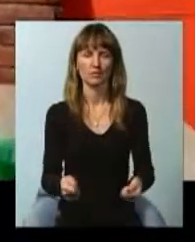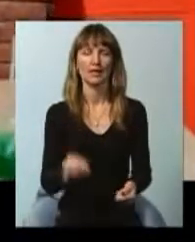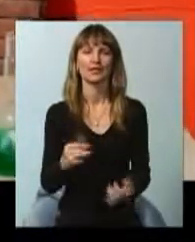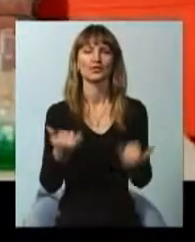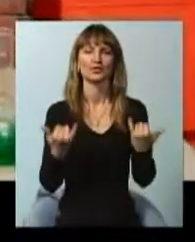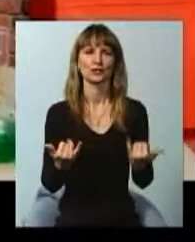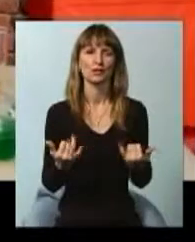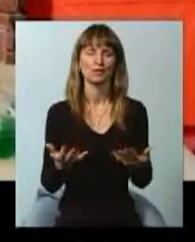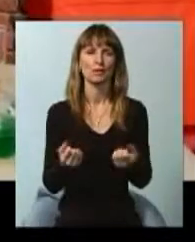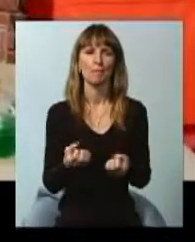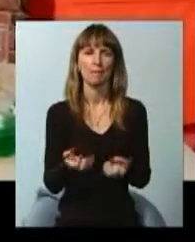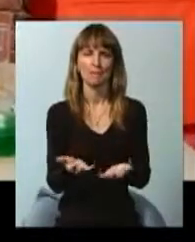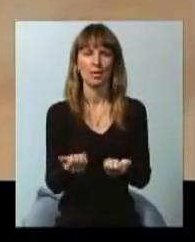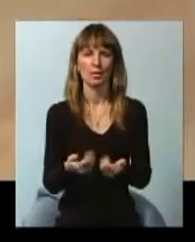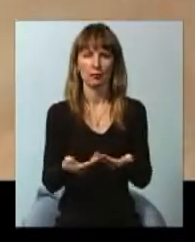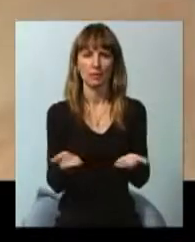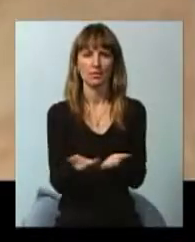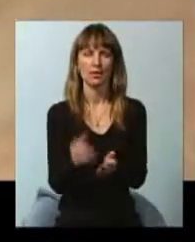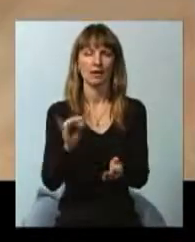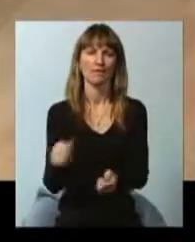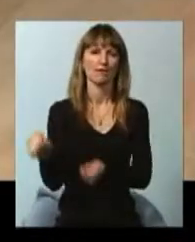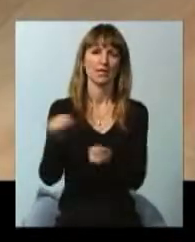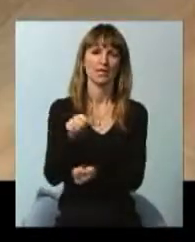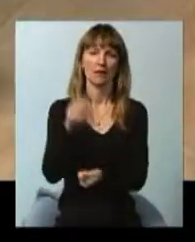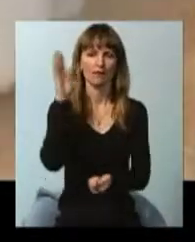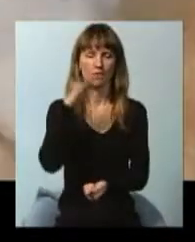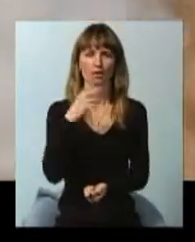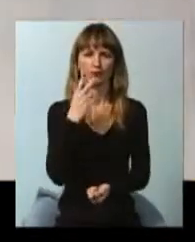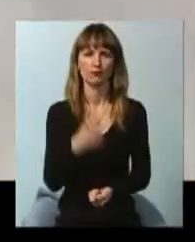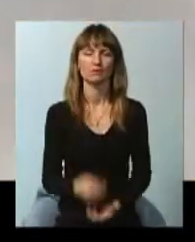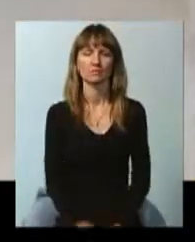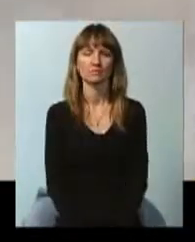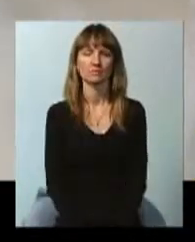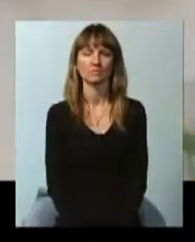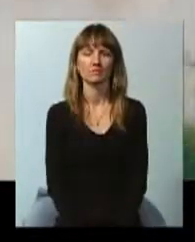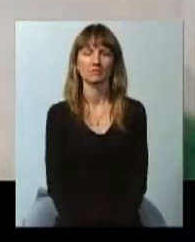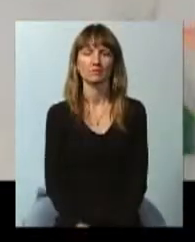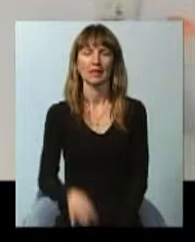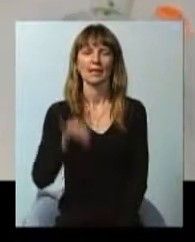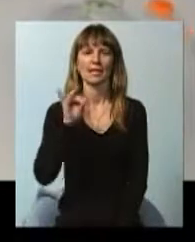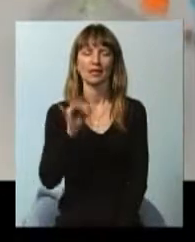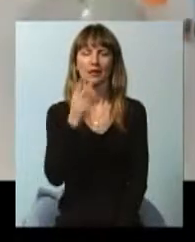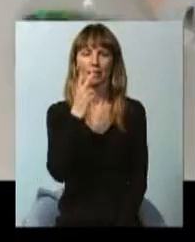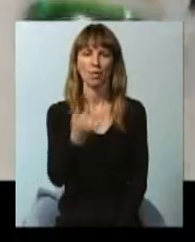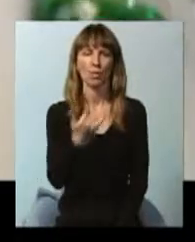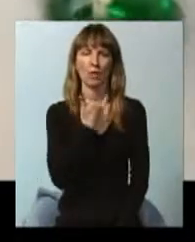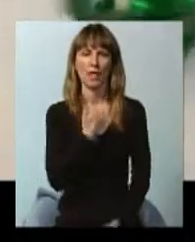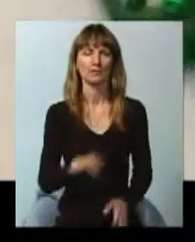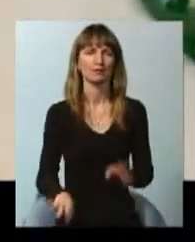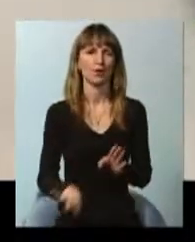просто беріть мисочку і висипайте все у воду. Поїхали! І ось у нас